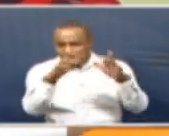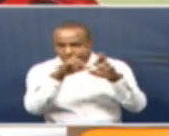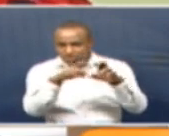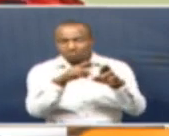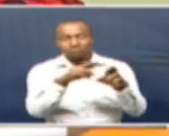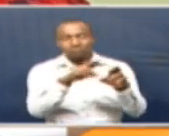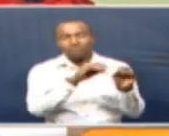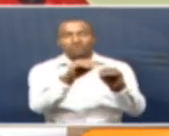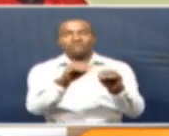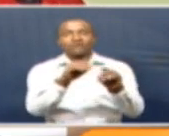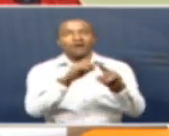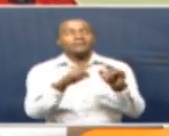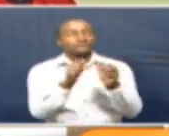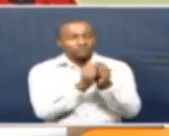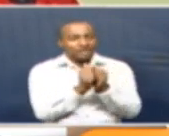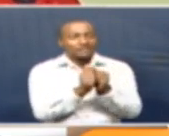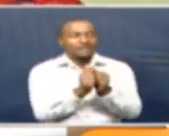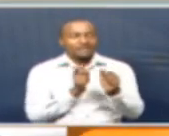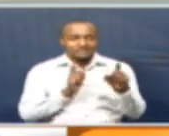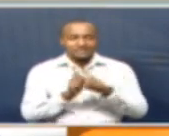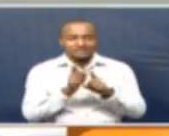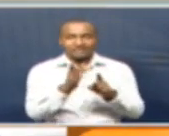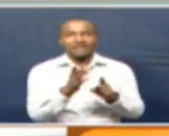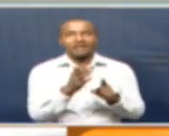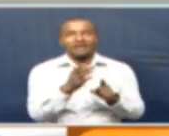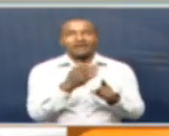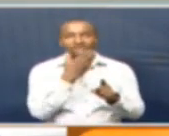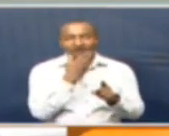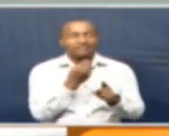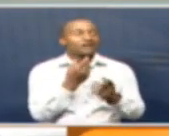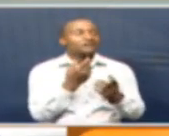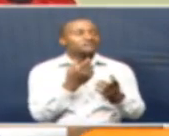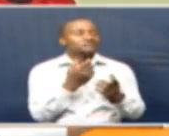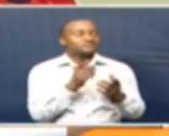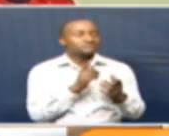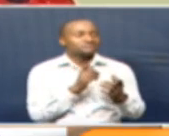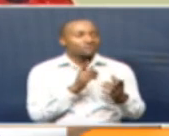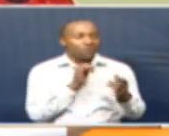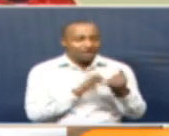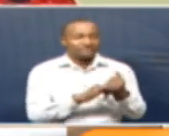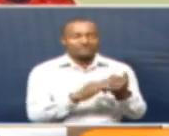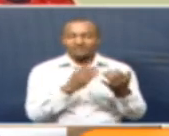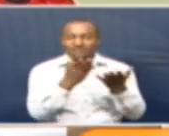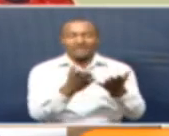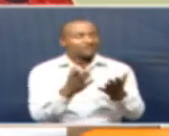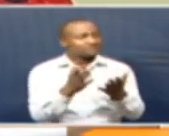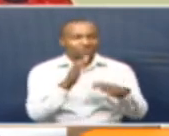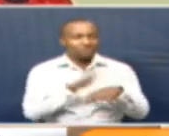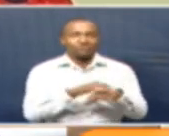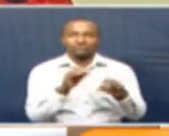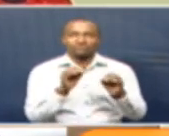nafasi. Lakini ukaa pamoja mtu na dadako, kijana wewe dadako, hapo ndani ya nyumba na mke wako katika chumba kimoja, kwa kweli mimi